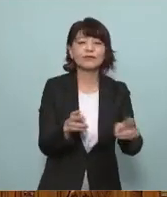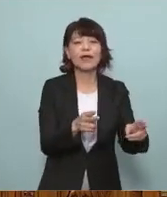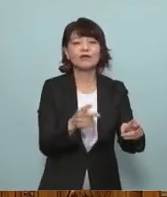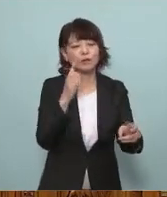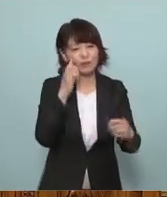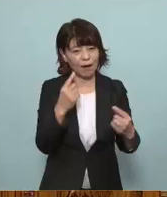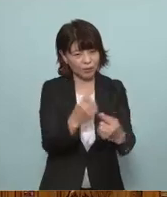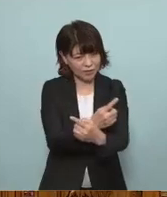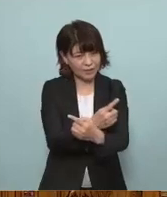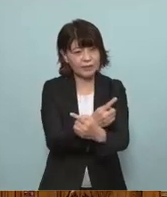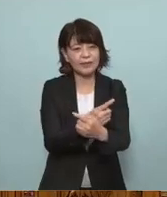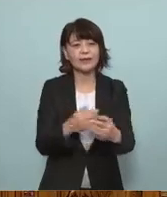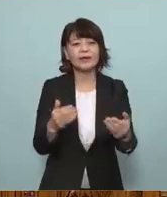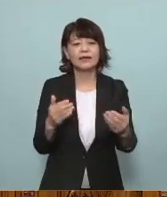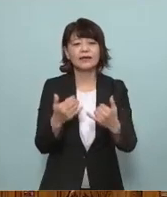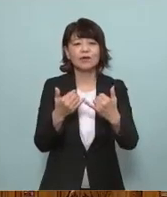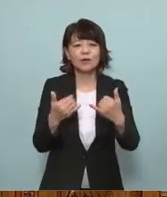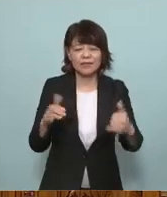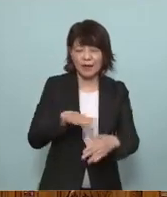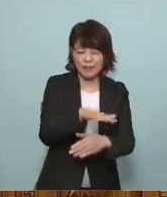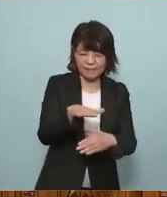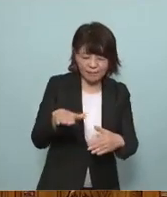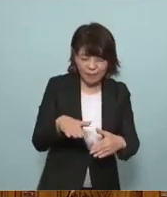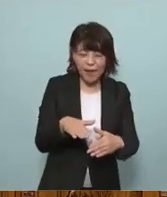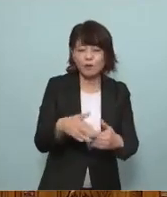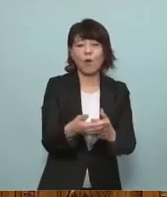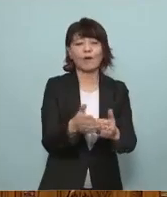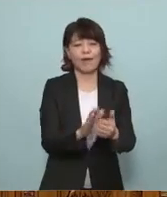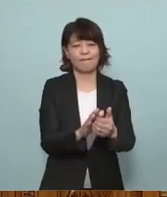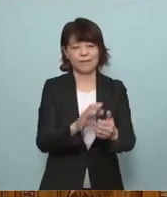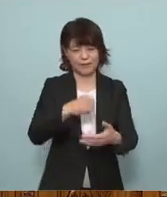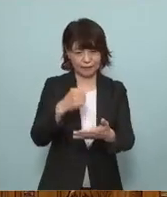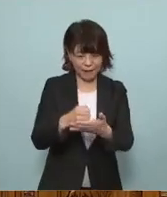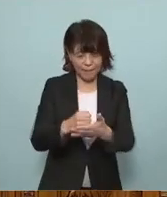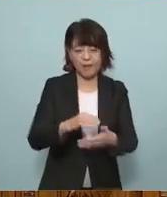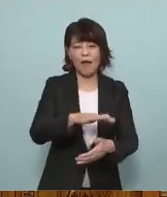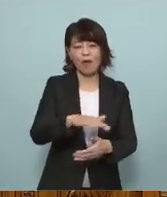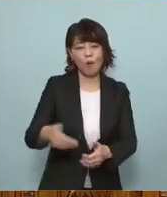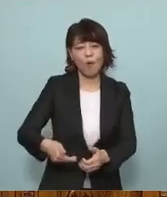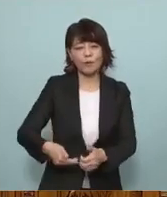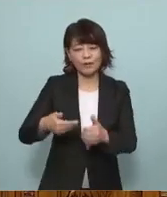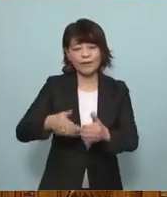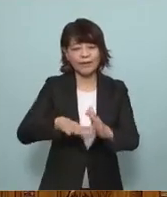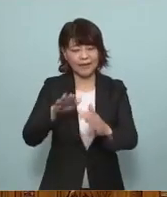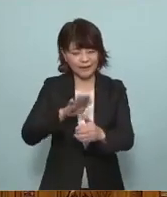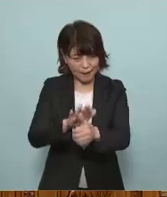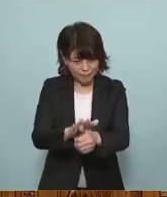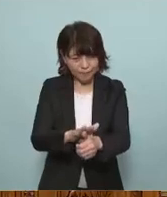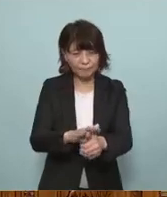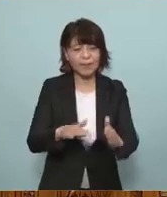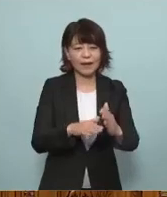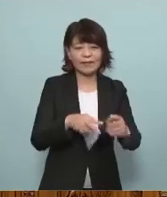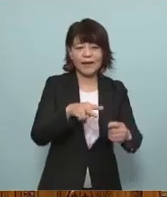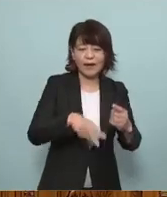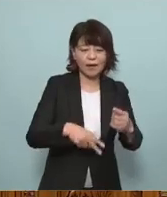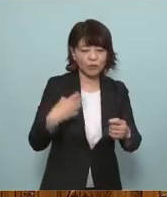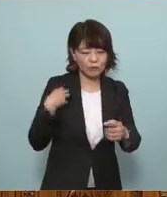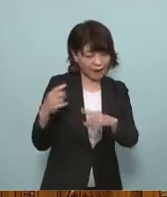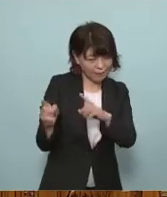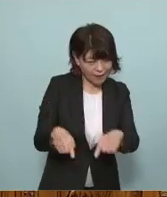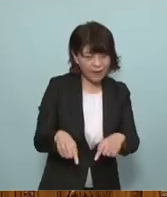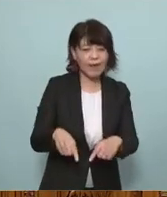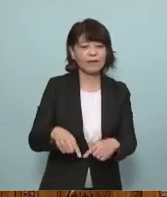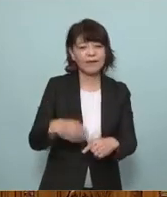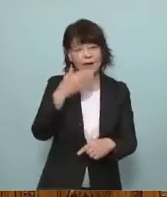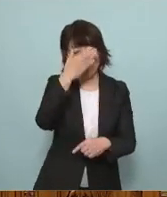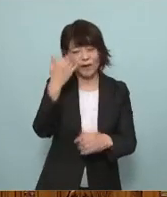し、勤労者介護保険の実現、子育て支援、家庭介護の負担軽減、若者・子育